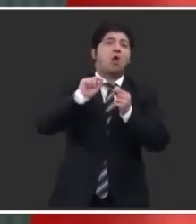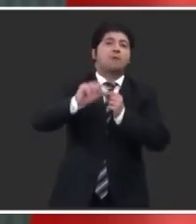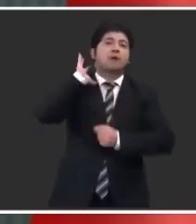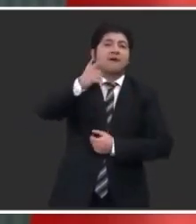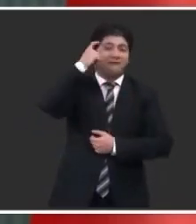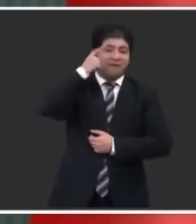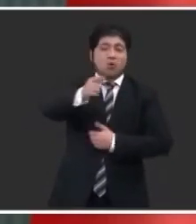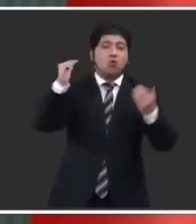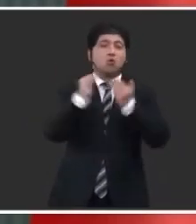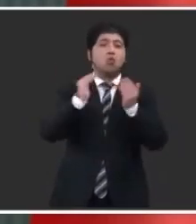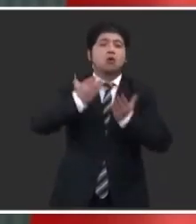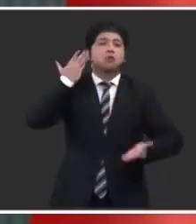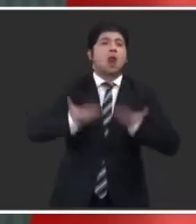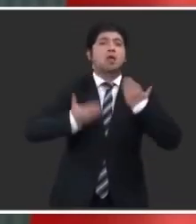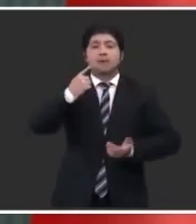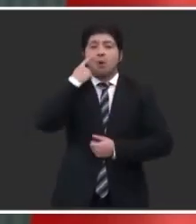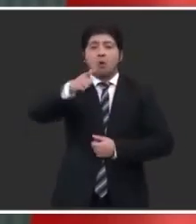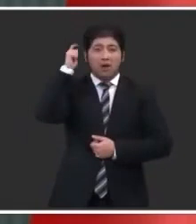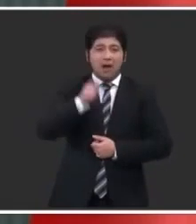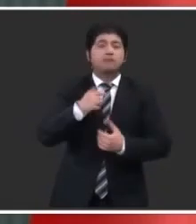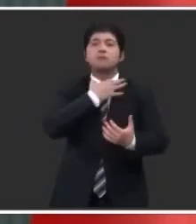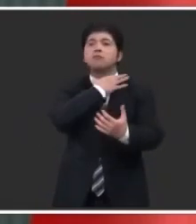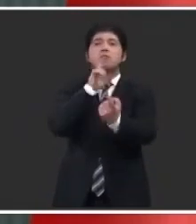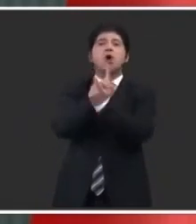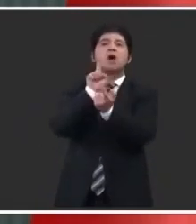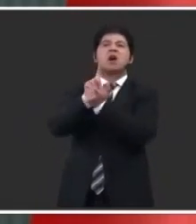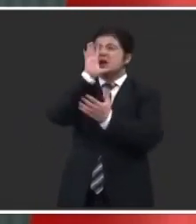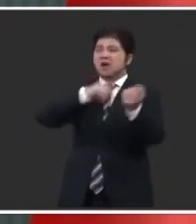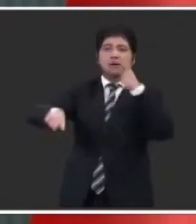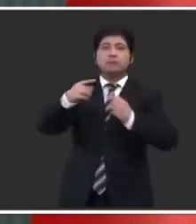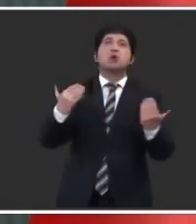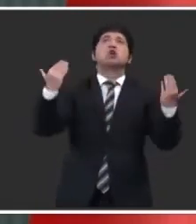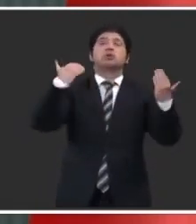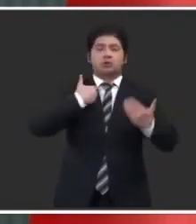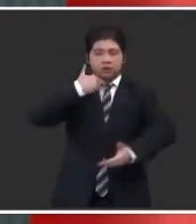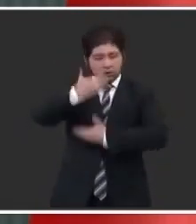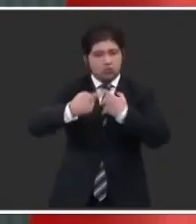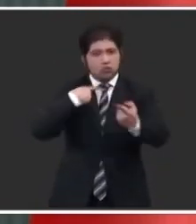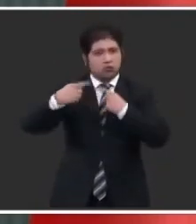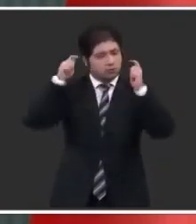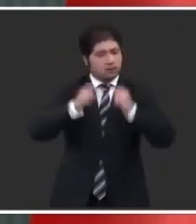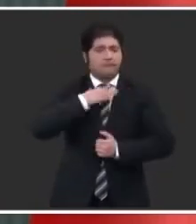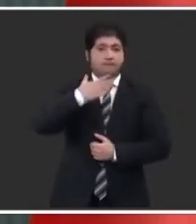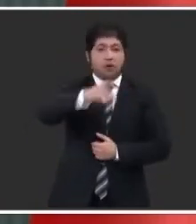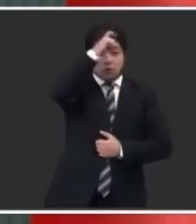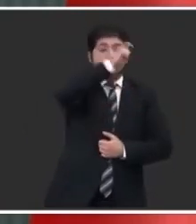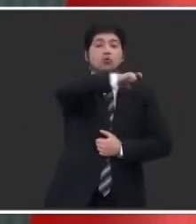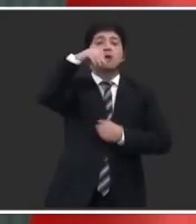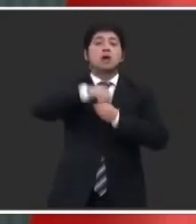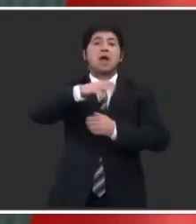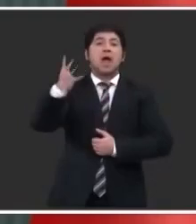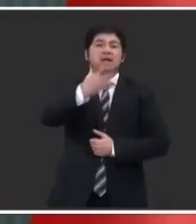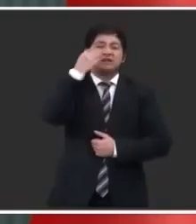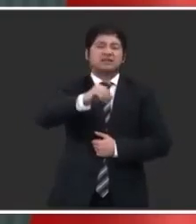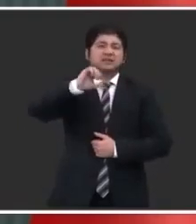vizyonuna uygun değerlendirmelerimizi muhataplarımızda İnşallah paylaşacağız Türkiye'yi en